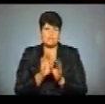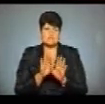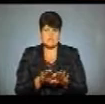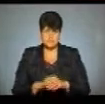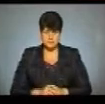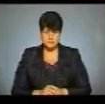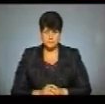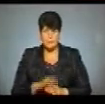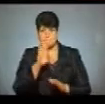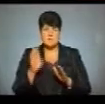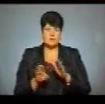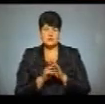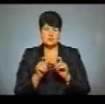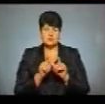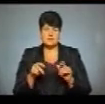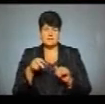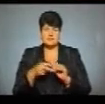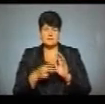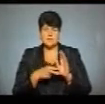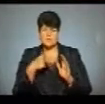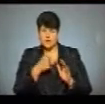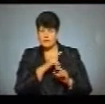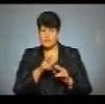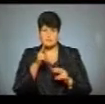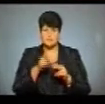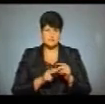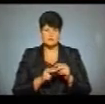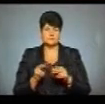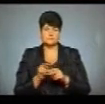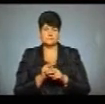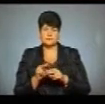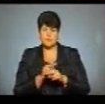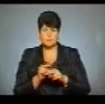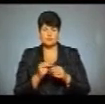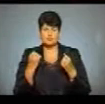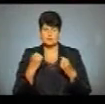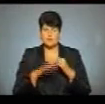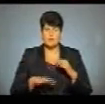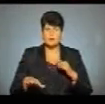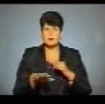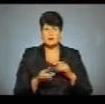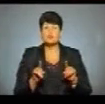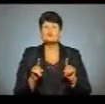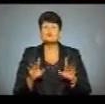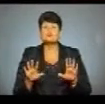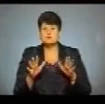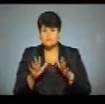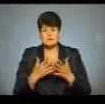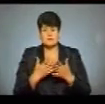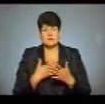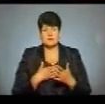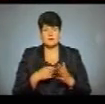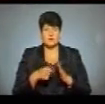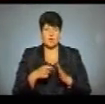У Підволочиській школі з 2017 року не завершили реконструкцію спортивного майданчику. Чому так сталося, з'ясовували наші